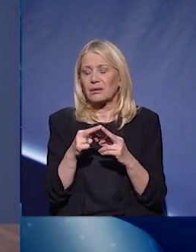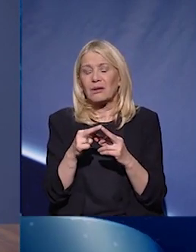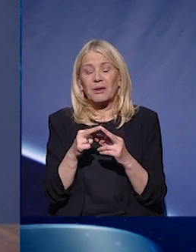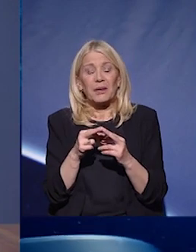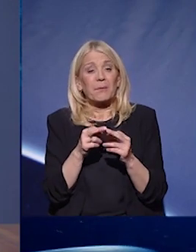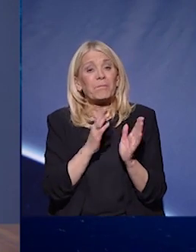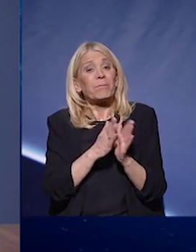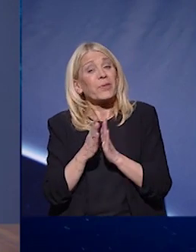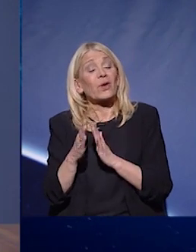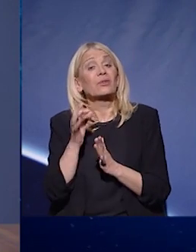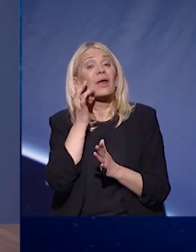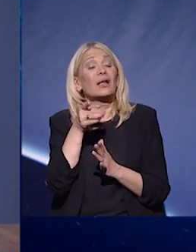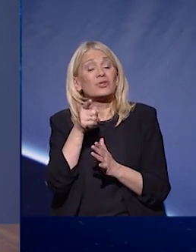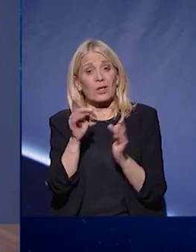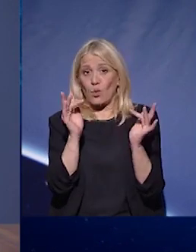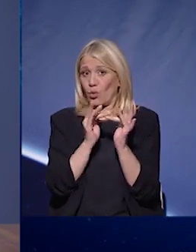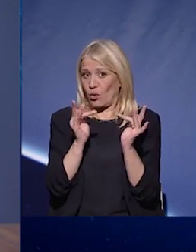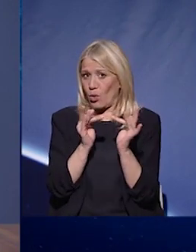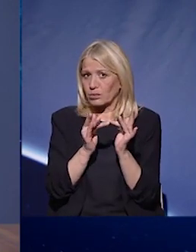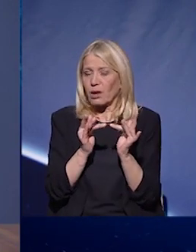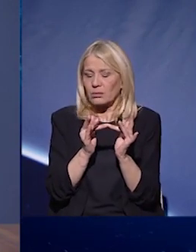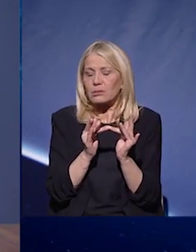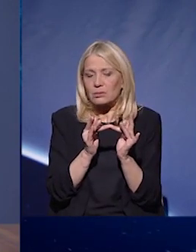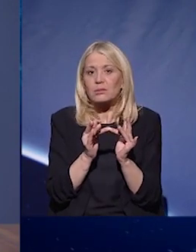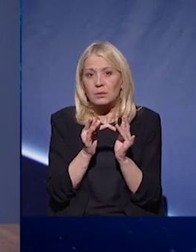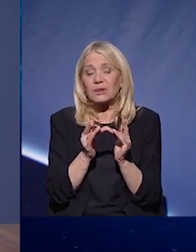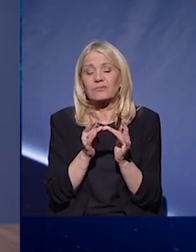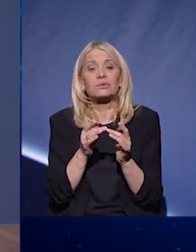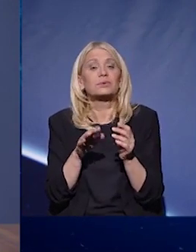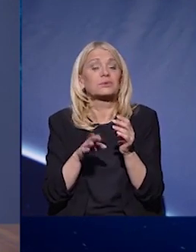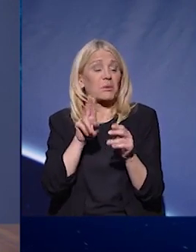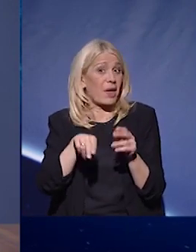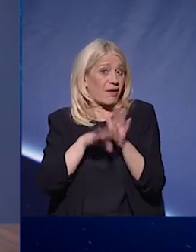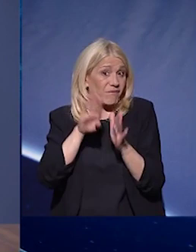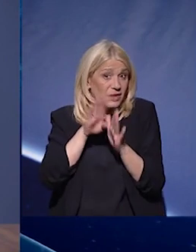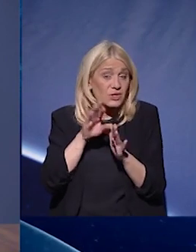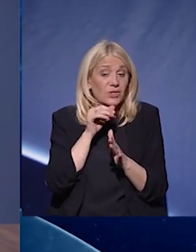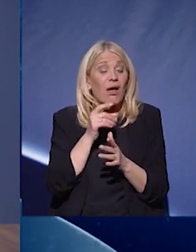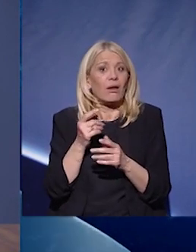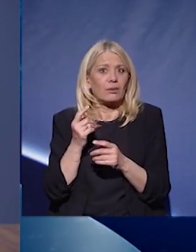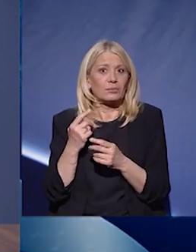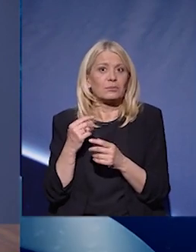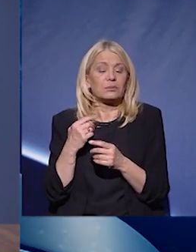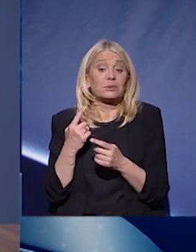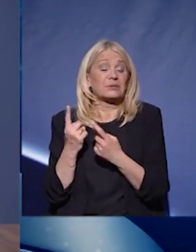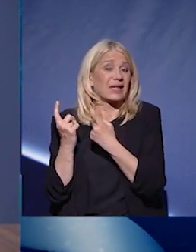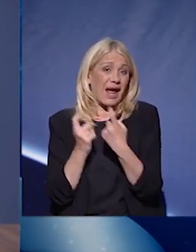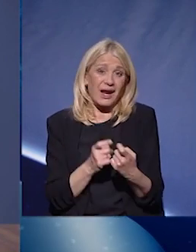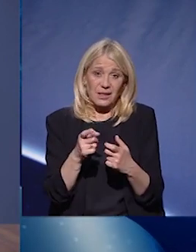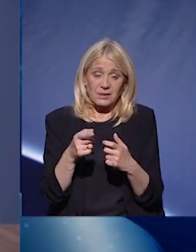periode kada su ti kontakti inače češći i nailaze. Jednostavno,